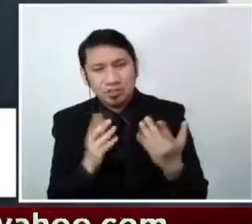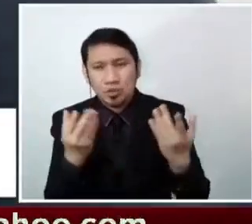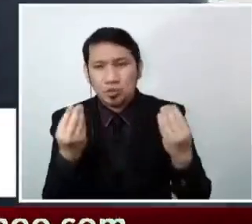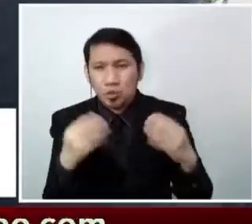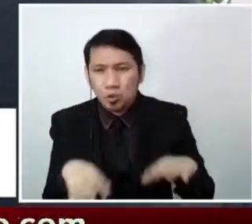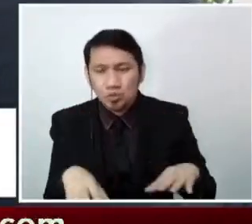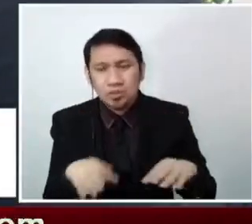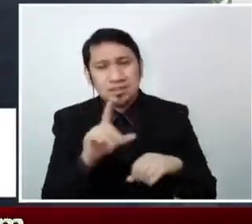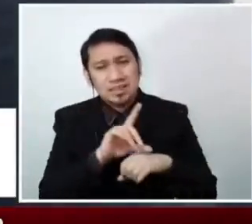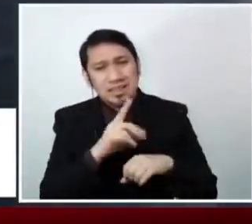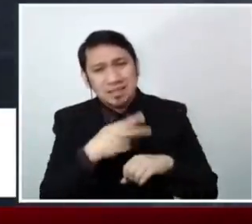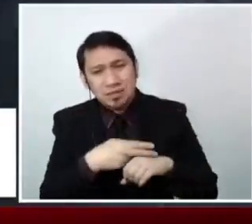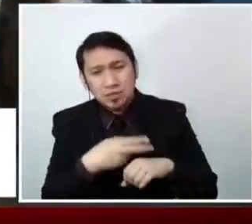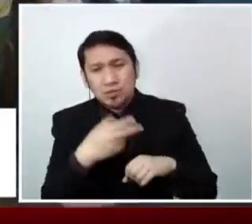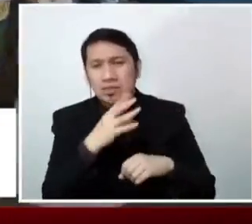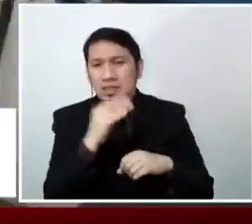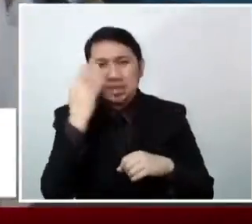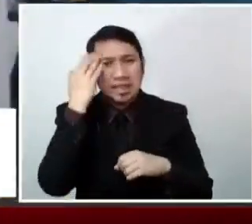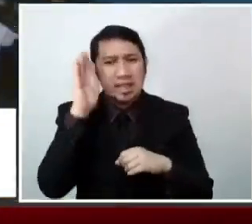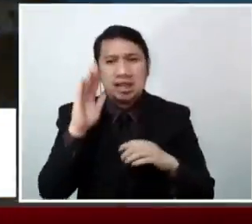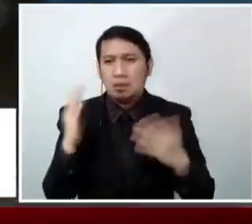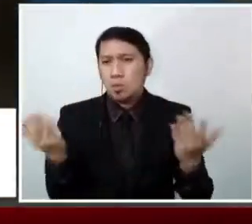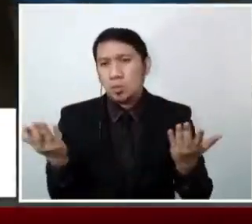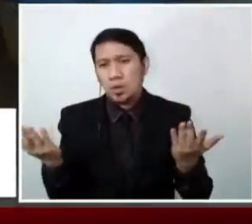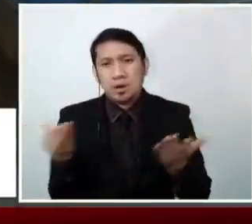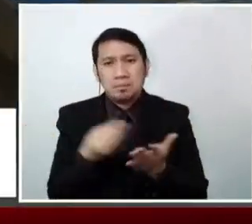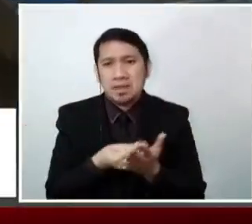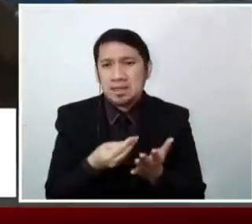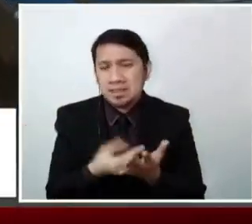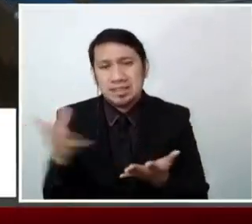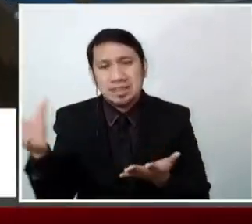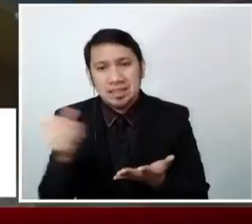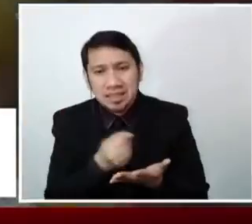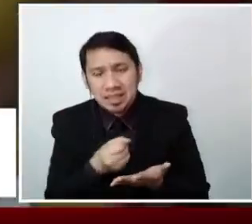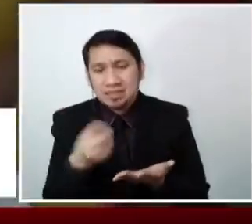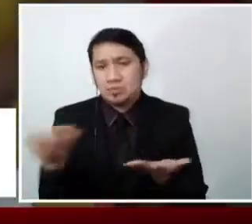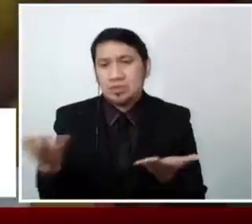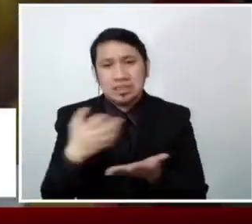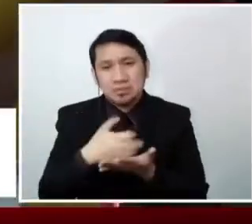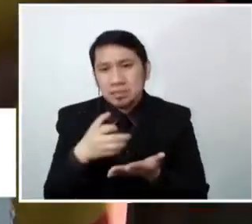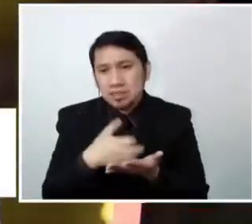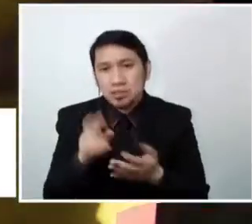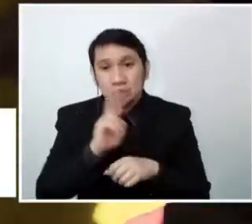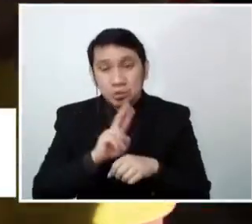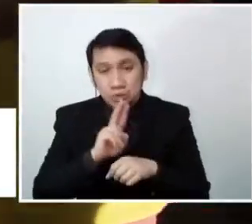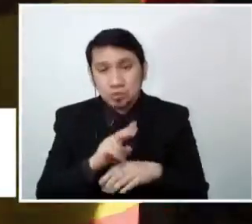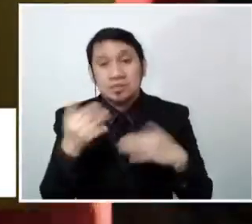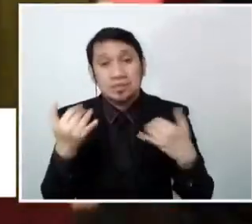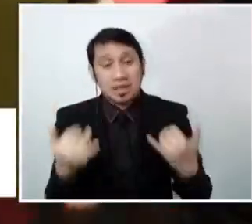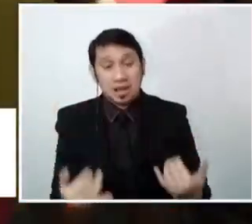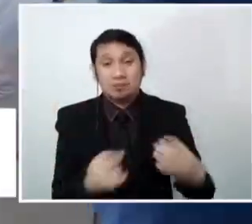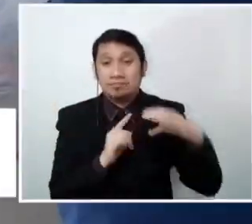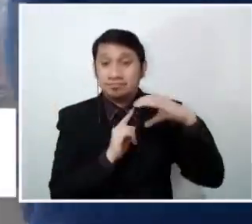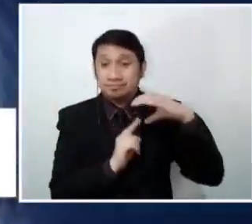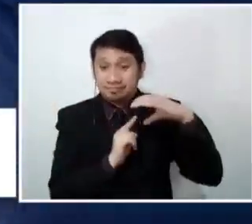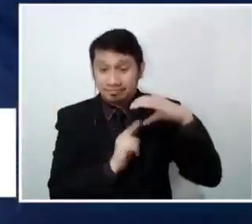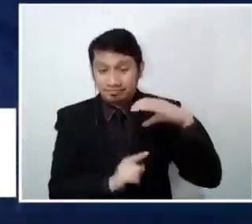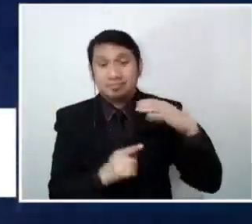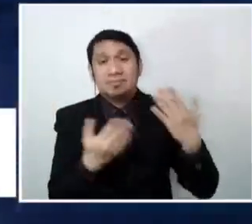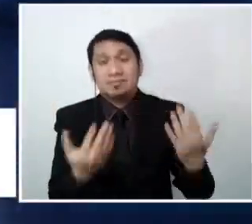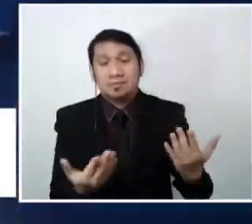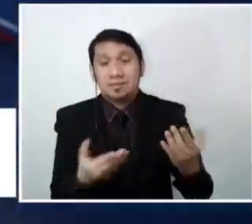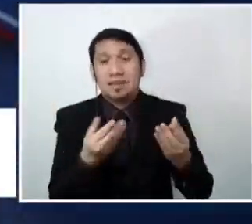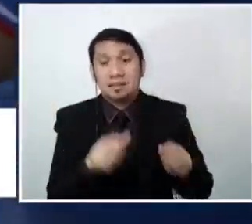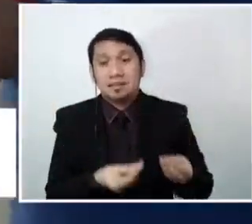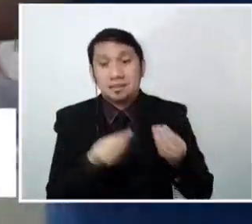di alam kung papaano tutustusan ang pangangailangan sa mga susunod na araw. Nagdala ng relief goods at hygiene kits ang sagip